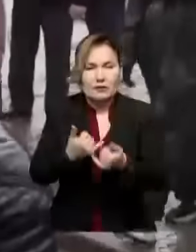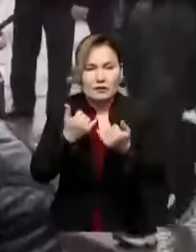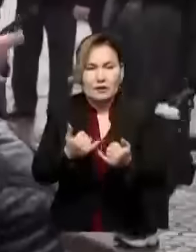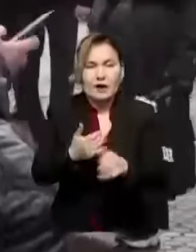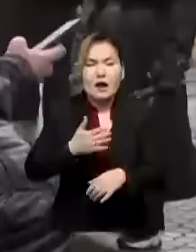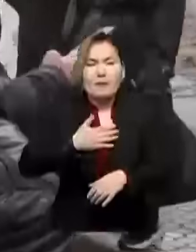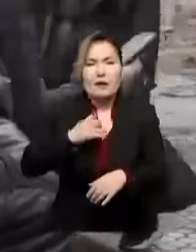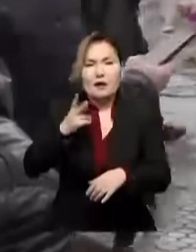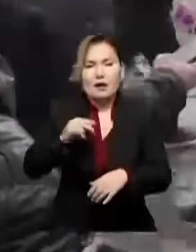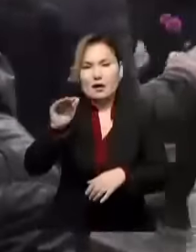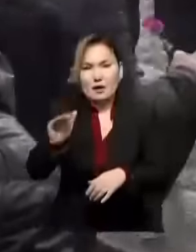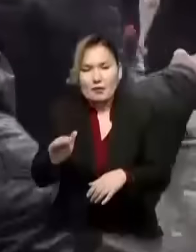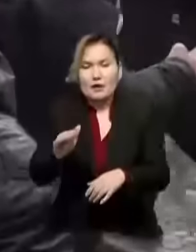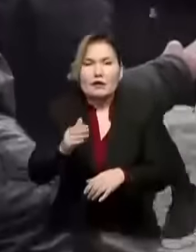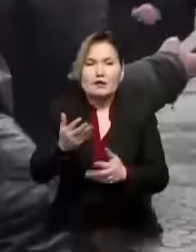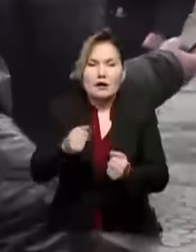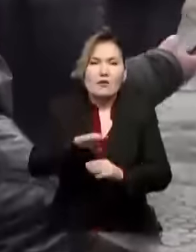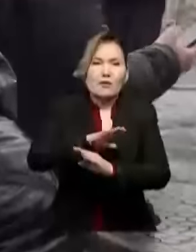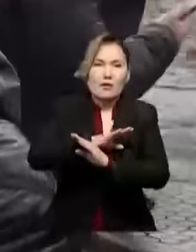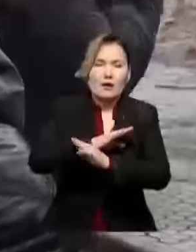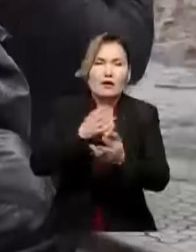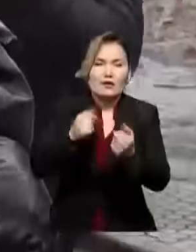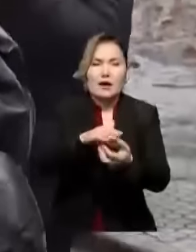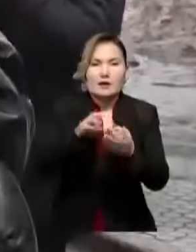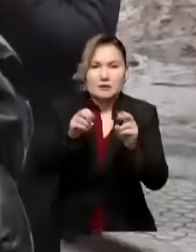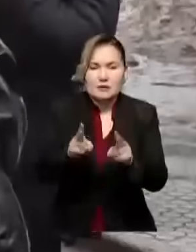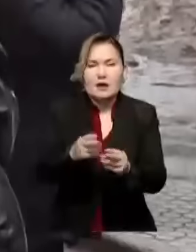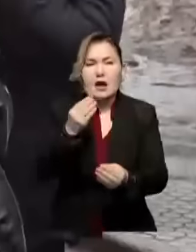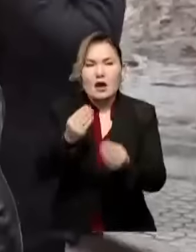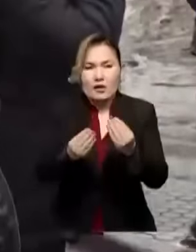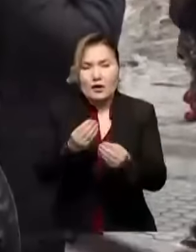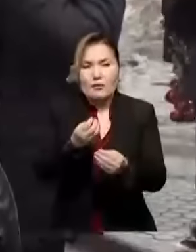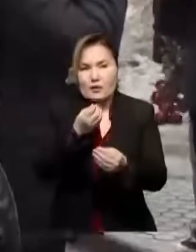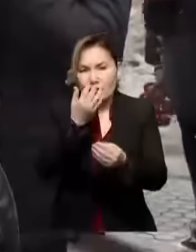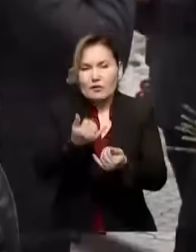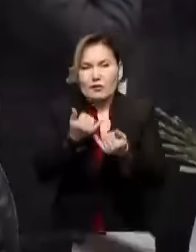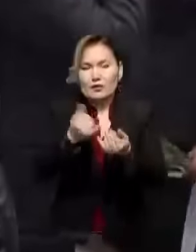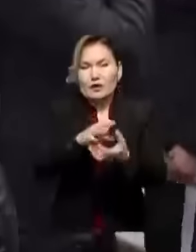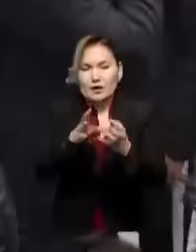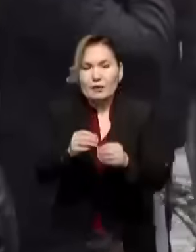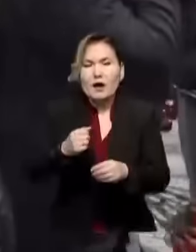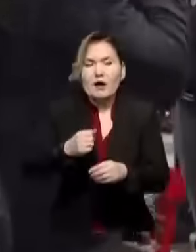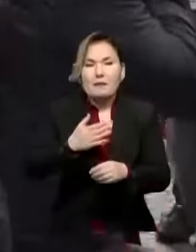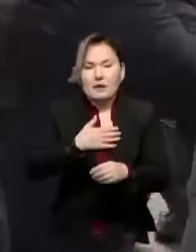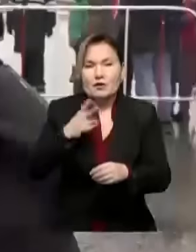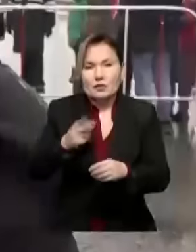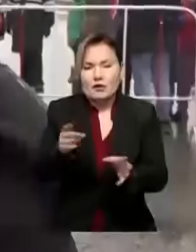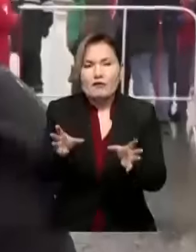Қызым кішкентай балаларда көз жұмды ғой. Барайық деп ойыншық алып келді. Шын жүректен айтты. Сөйтіп екеуміз бірге